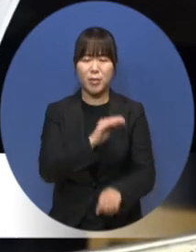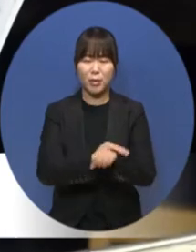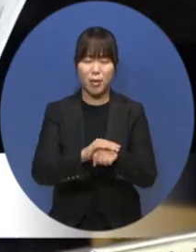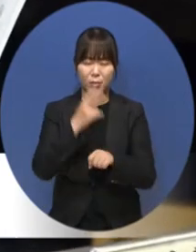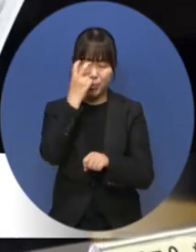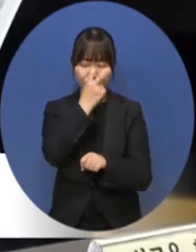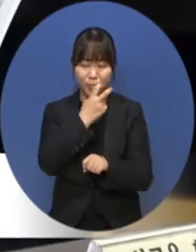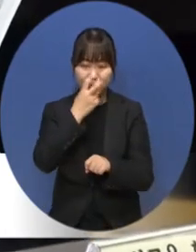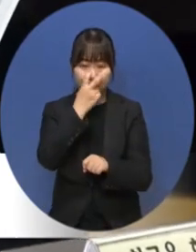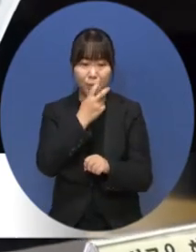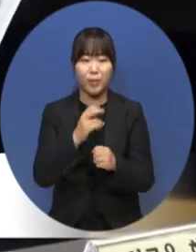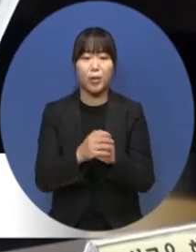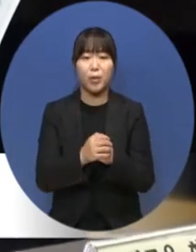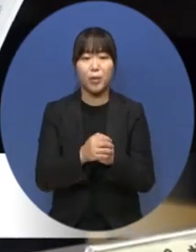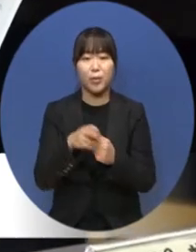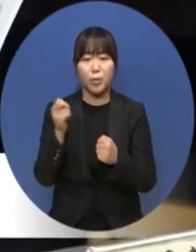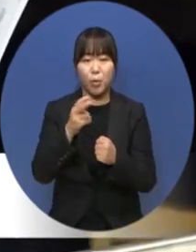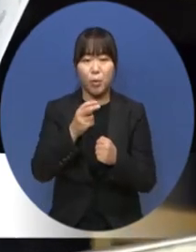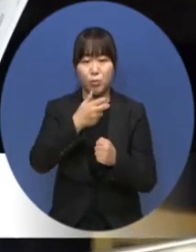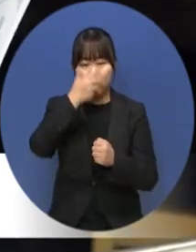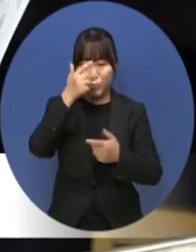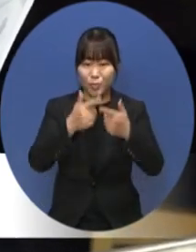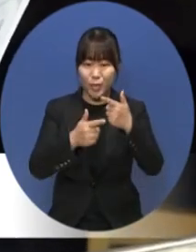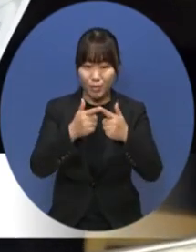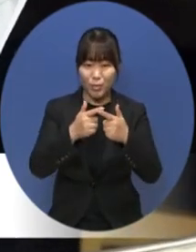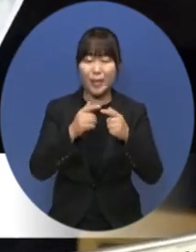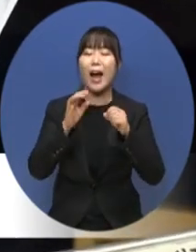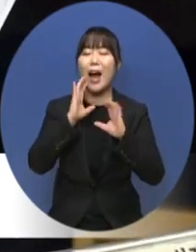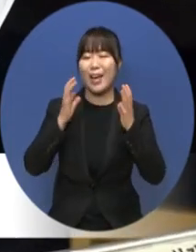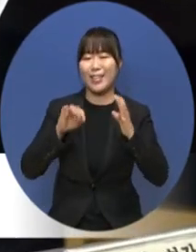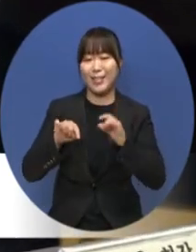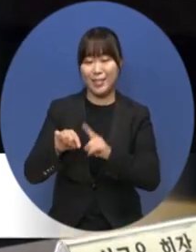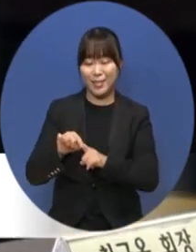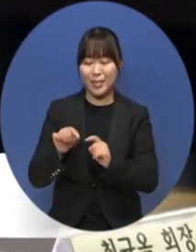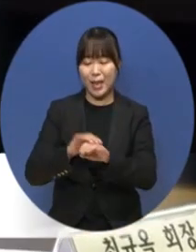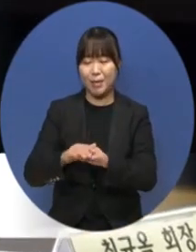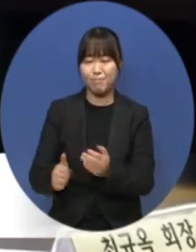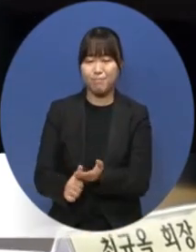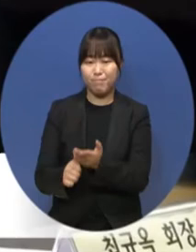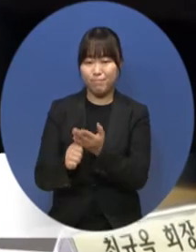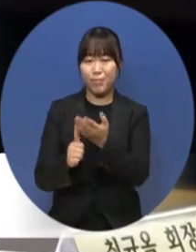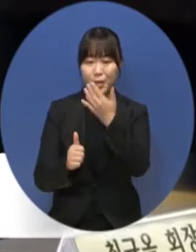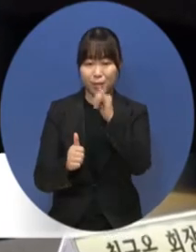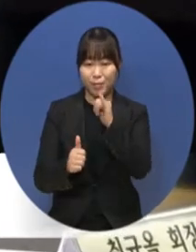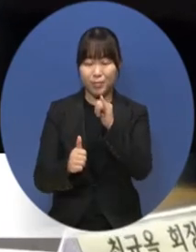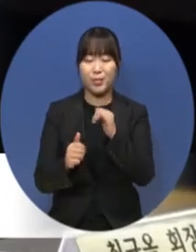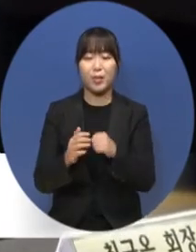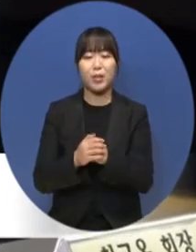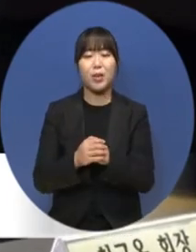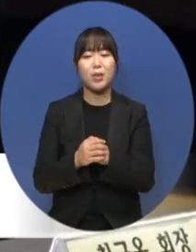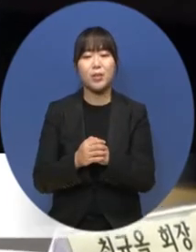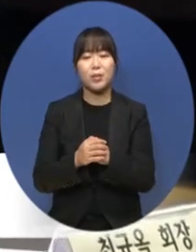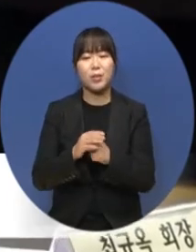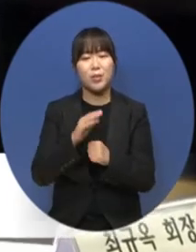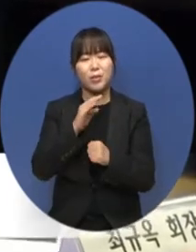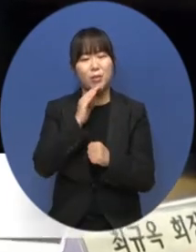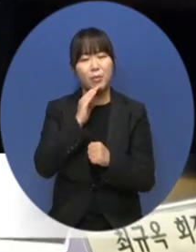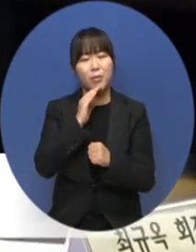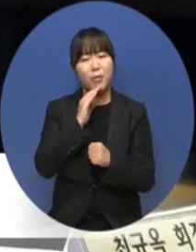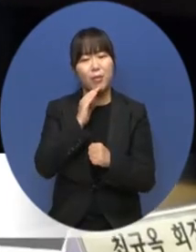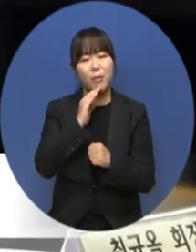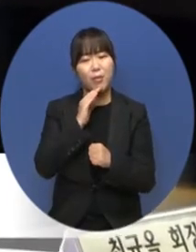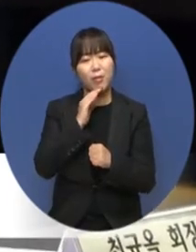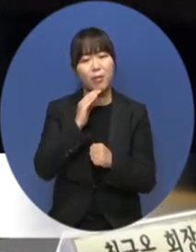잘 보살피고 또 꿈나무가 그거를 가지고 잘 길러가지고 큰 그릇으로 만들어서